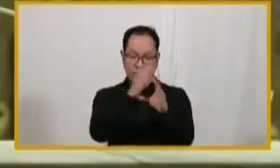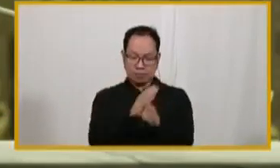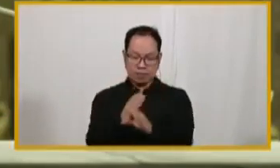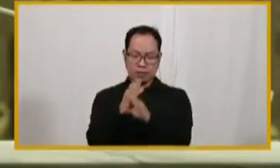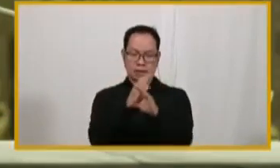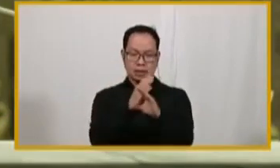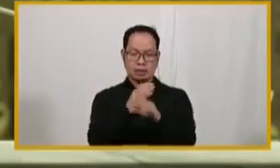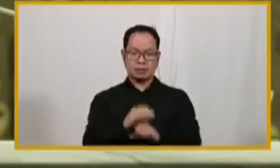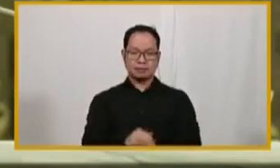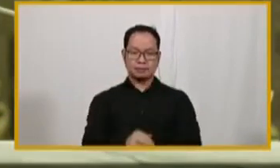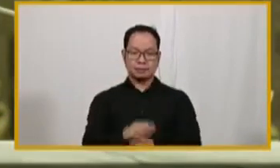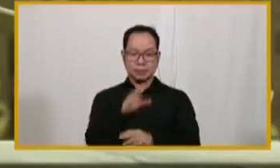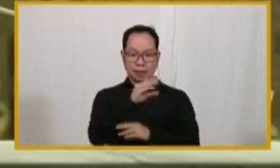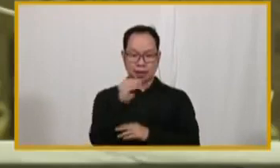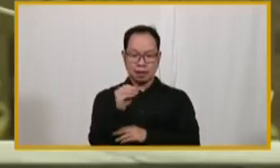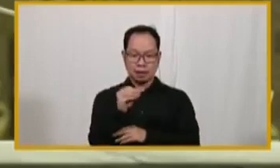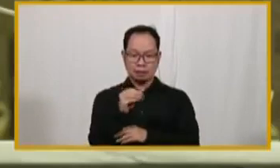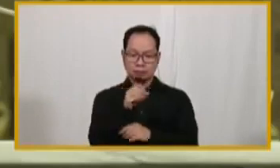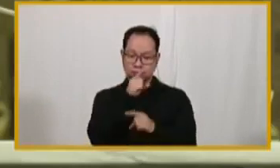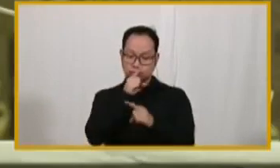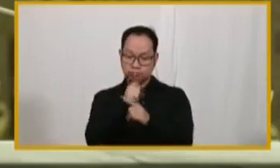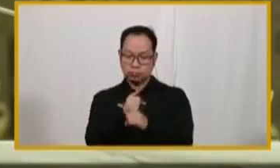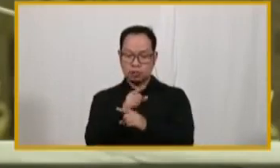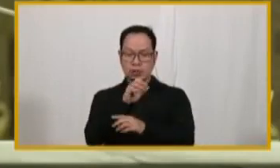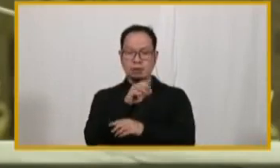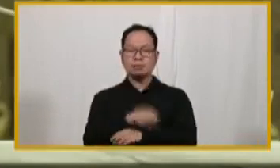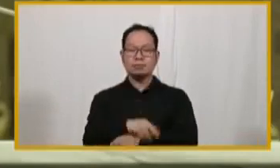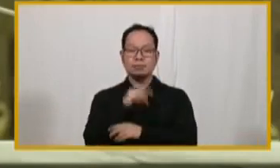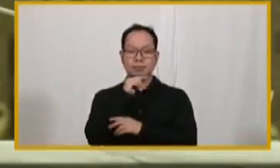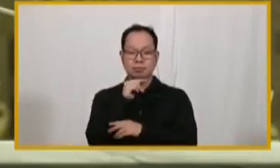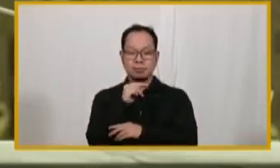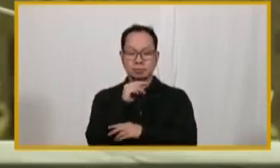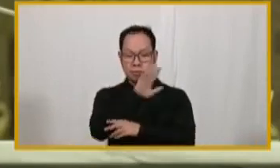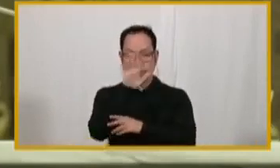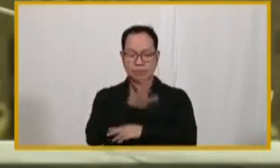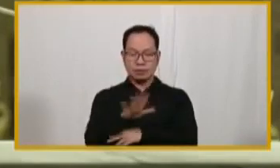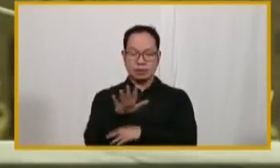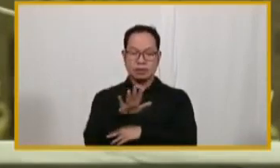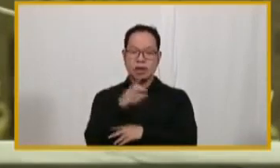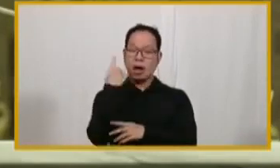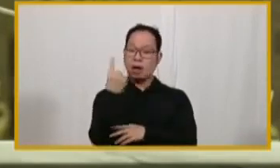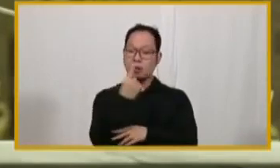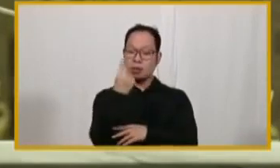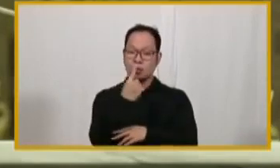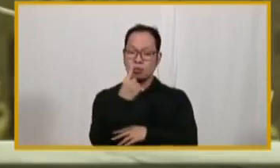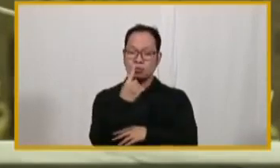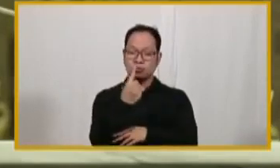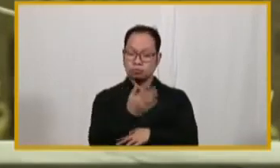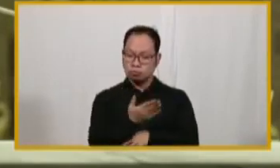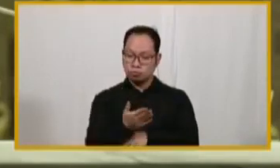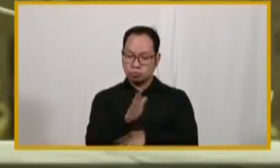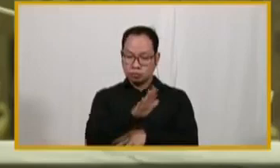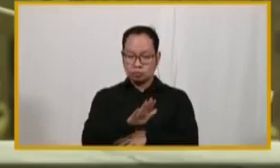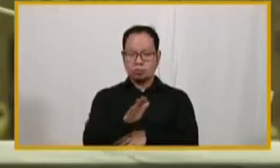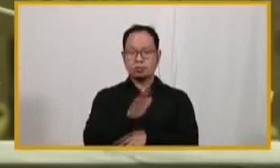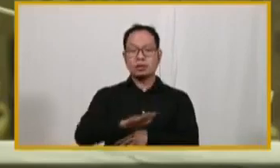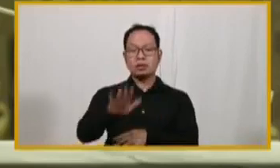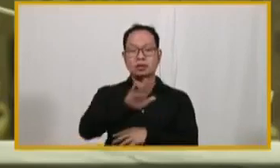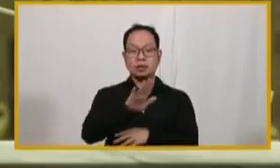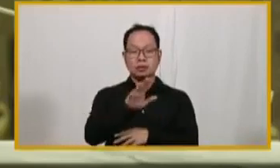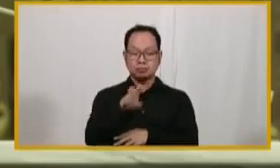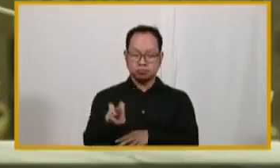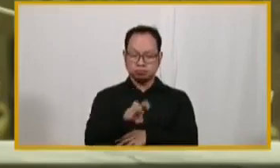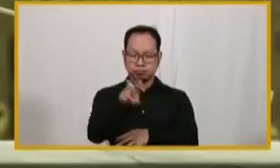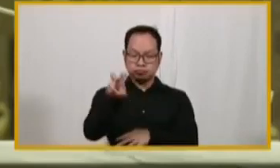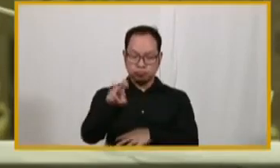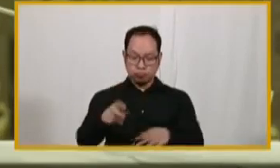pagmamalasakit at katiyakang hindi sila nag-iisa sa kanilang paglalakbay sa